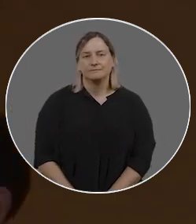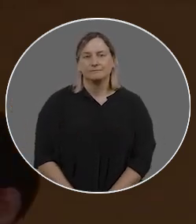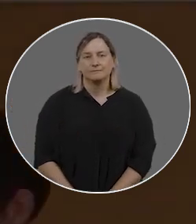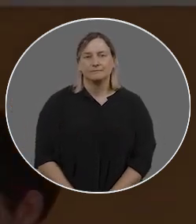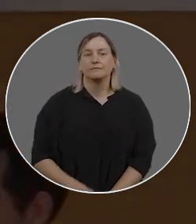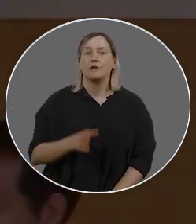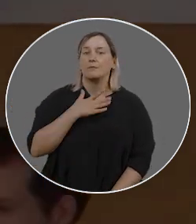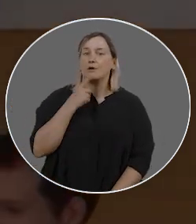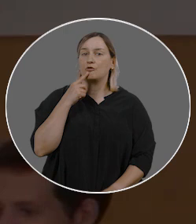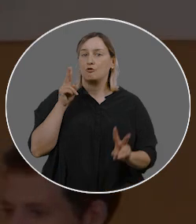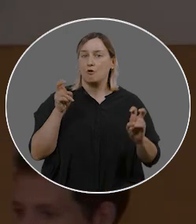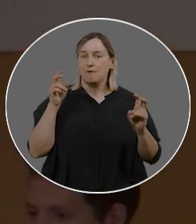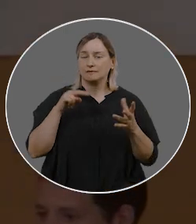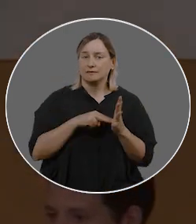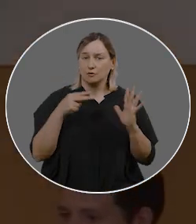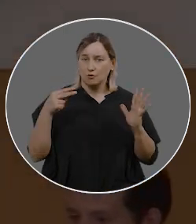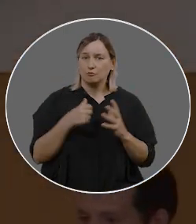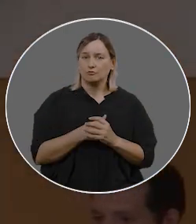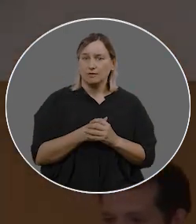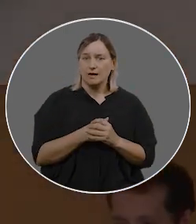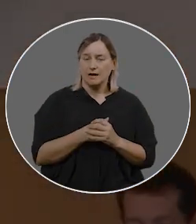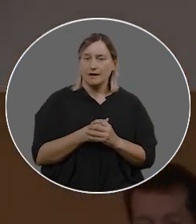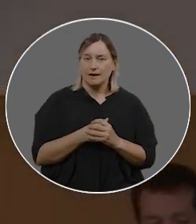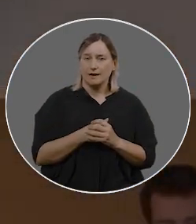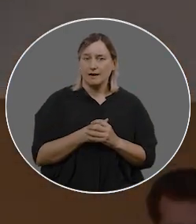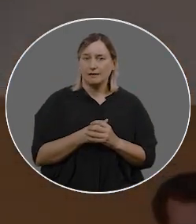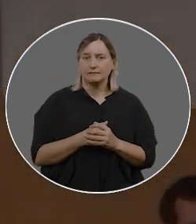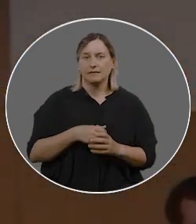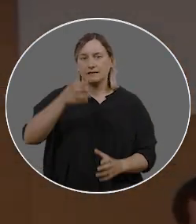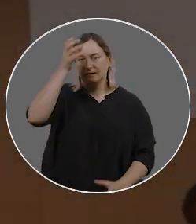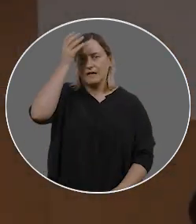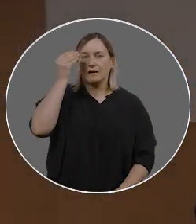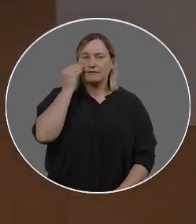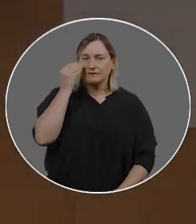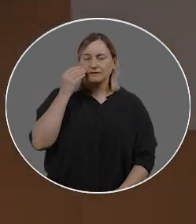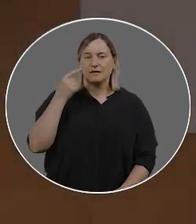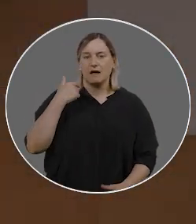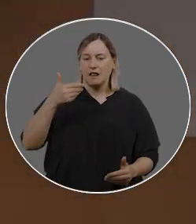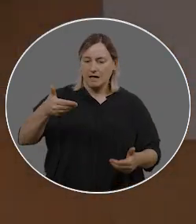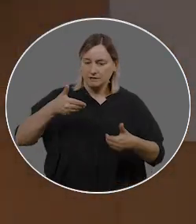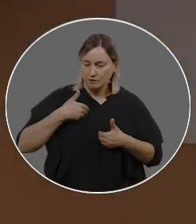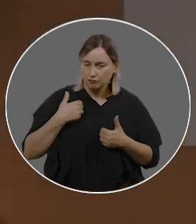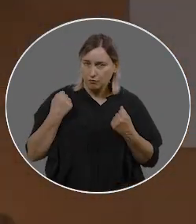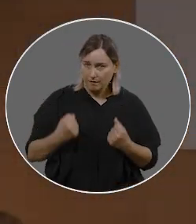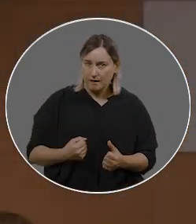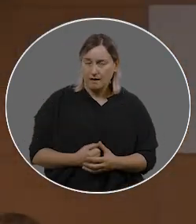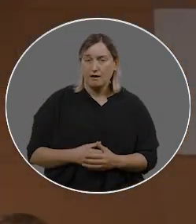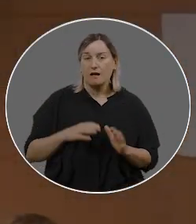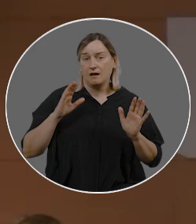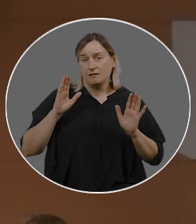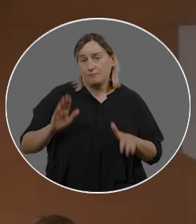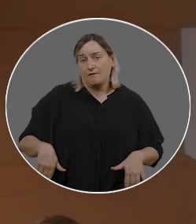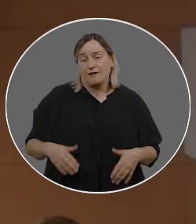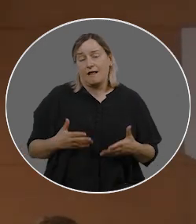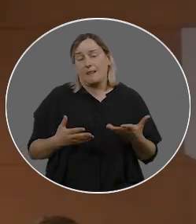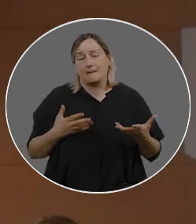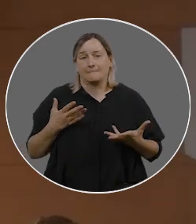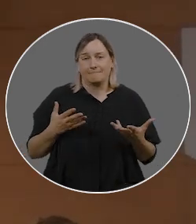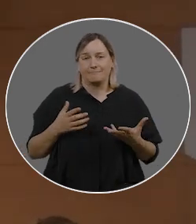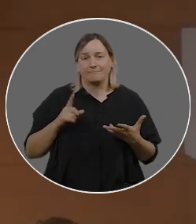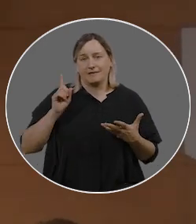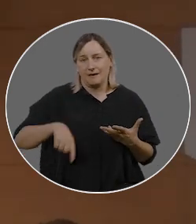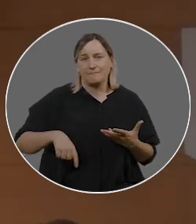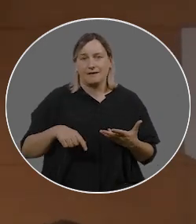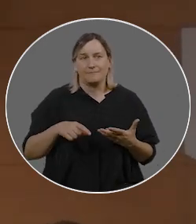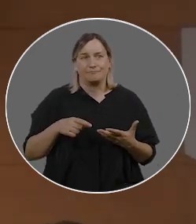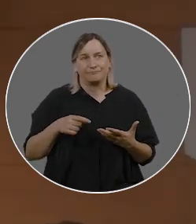noves tecnologies i la intel·ligència artificial ens ajuda molt, però al final ens queda, vull